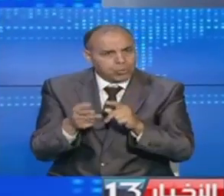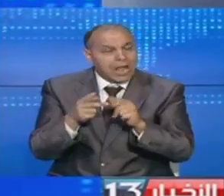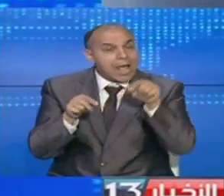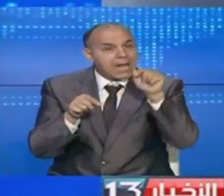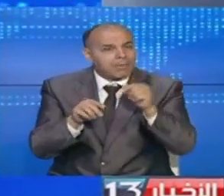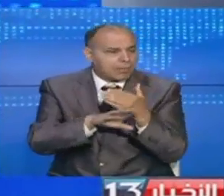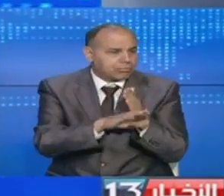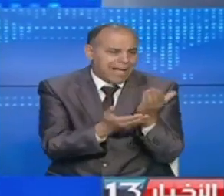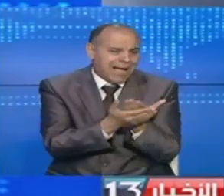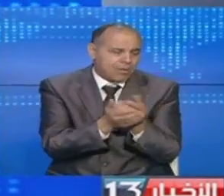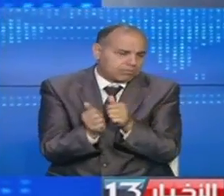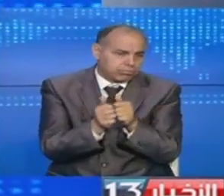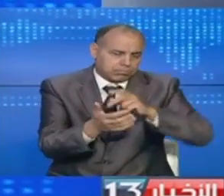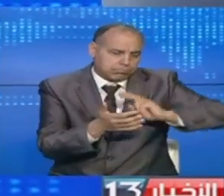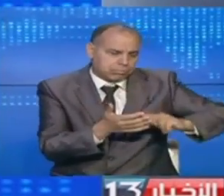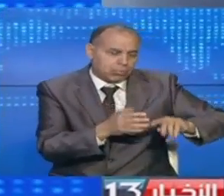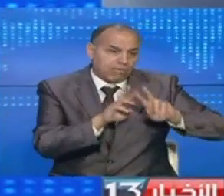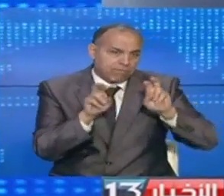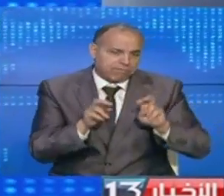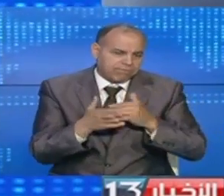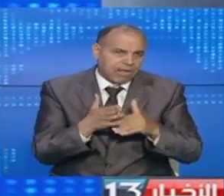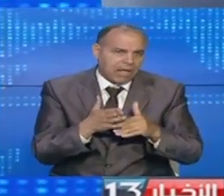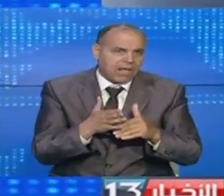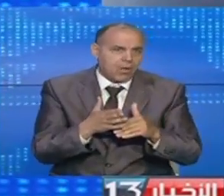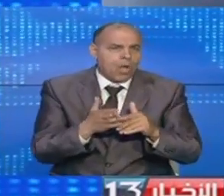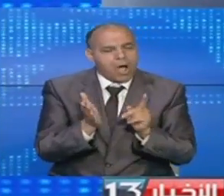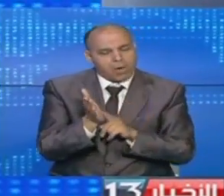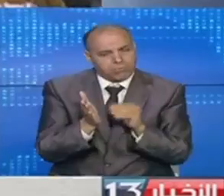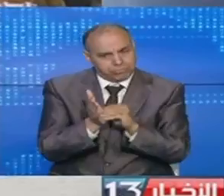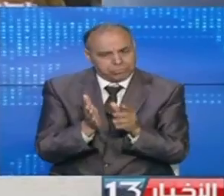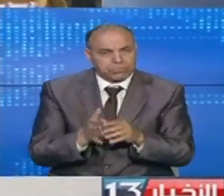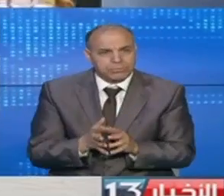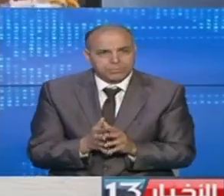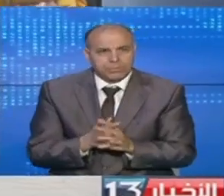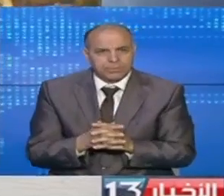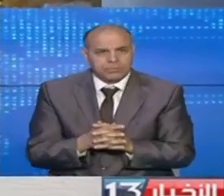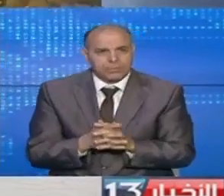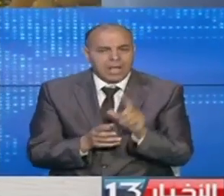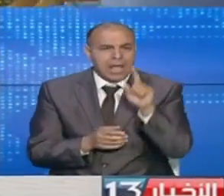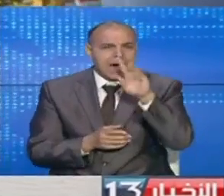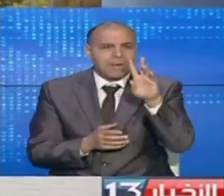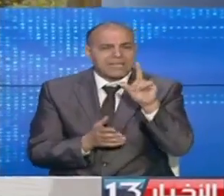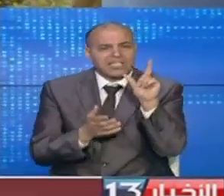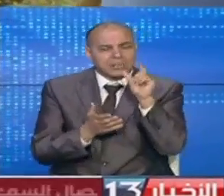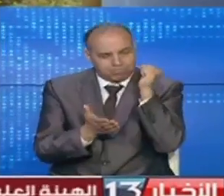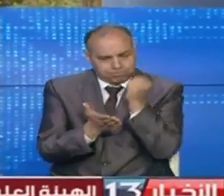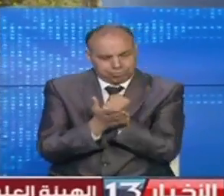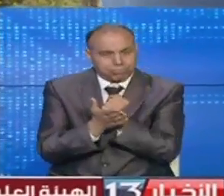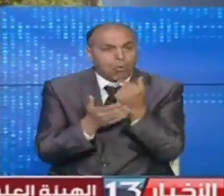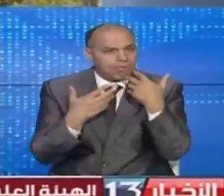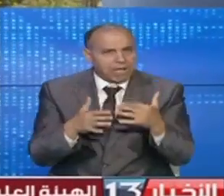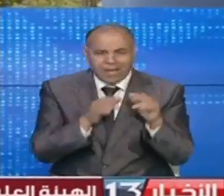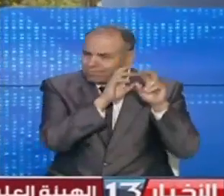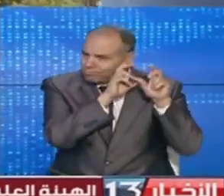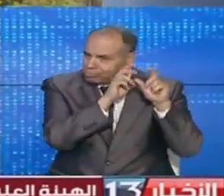ضرورة استكمال إجراءات إمضاء اتفاقيات الإجازة وكراس الشروط. 14 إجازة إحداث واستغلال